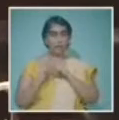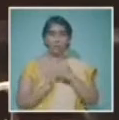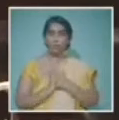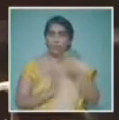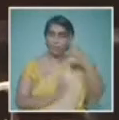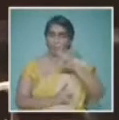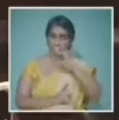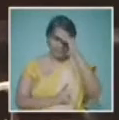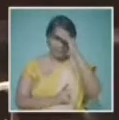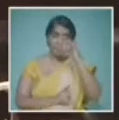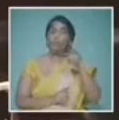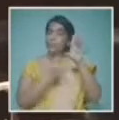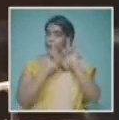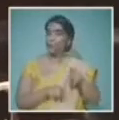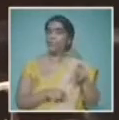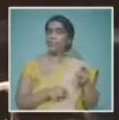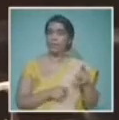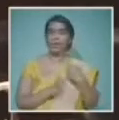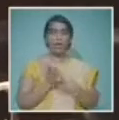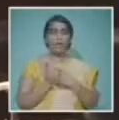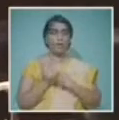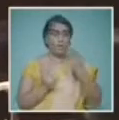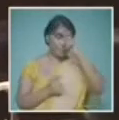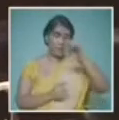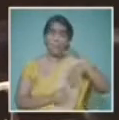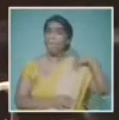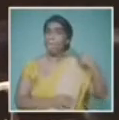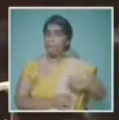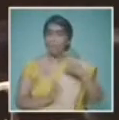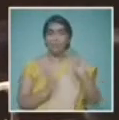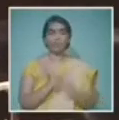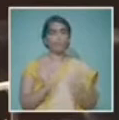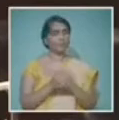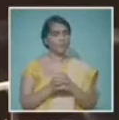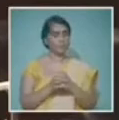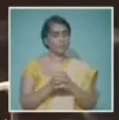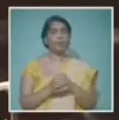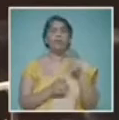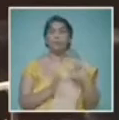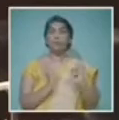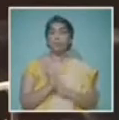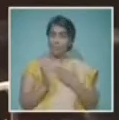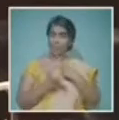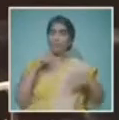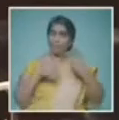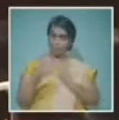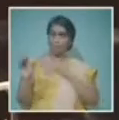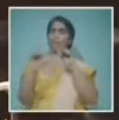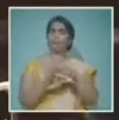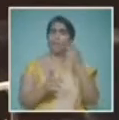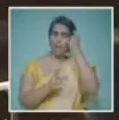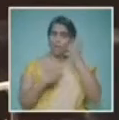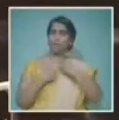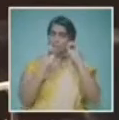නියෝජ්‍ය කතානායකතුමනි. ඒ අනුව රොමේෂ් විල මහත්මයාගේ ප්‍රධානත්වයෙන් කමිටුවක් පත් කරා. ඒ කමිටුවට අපි දේශපාලන ව්‍යාපාර හේතු ගිල අදහස්